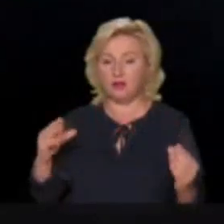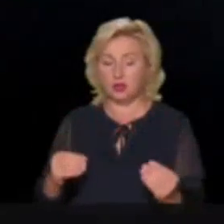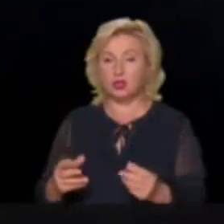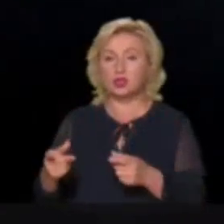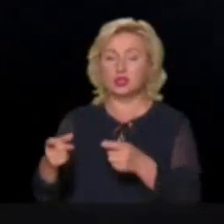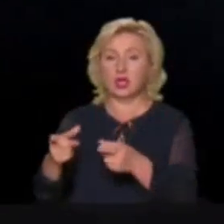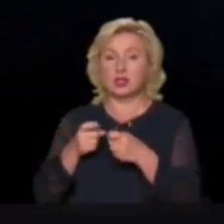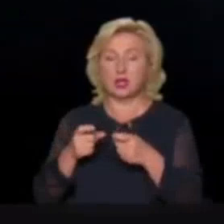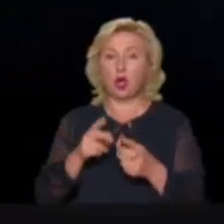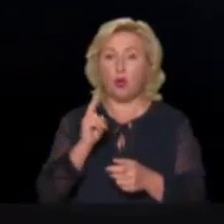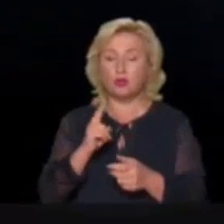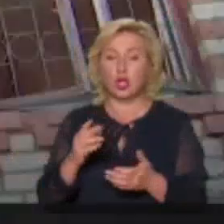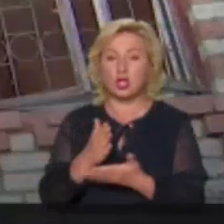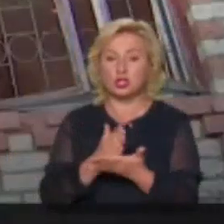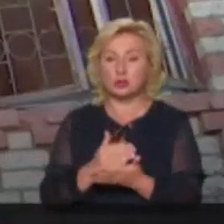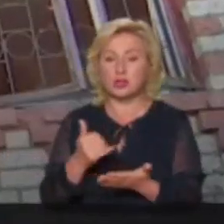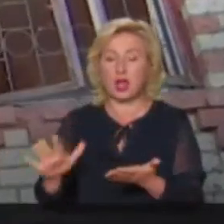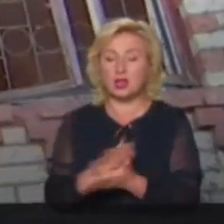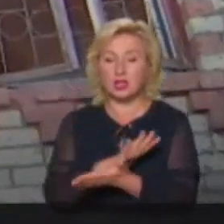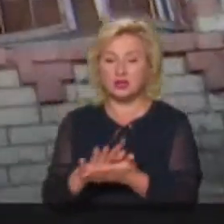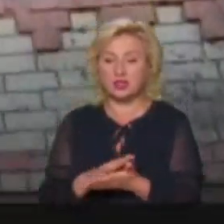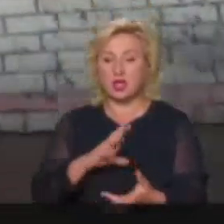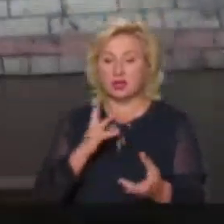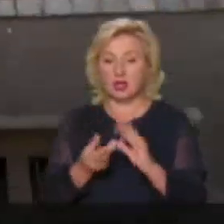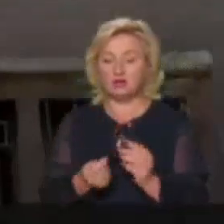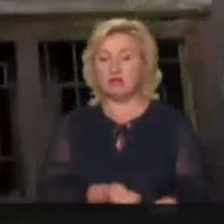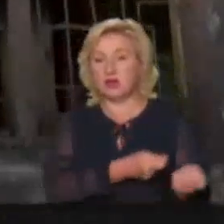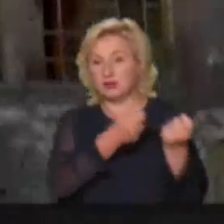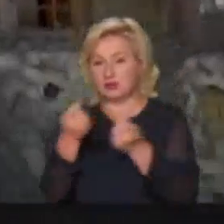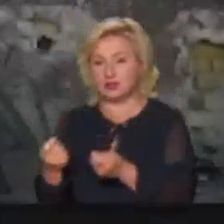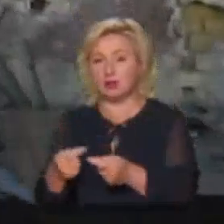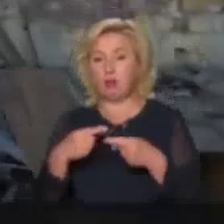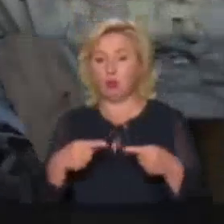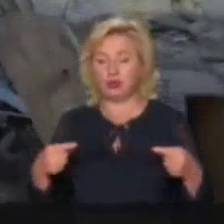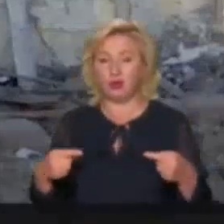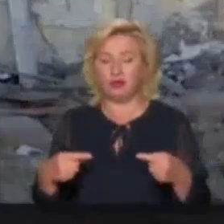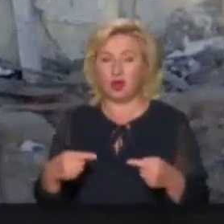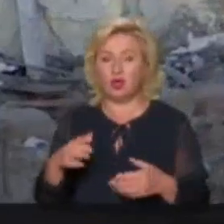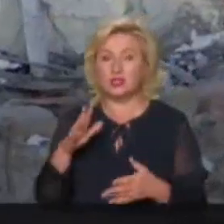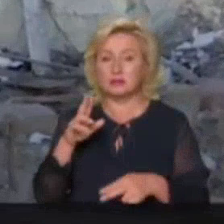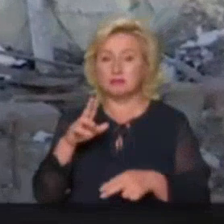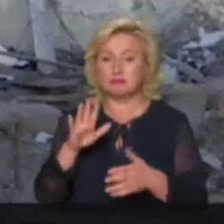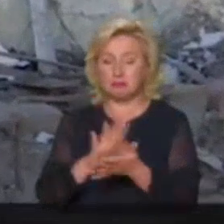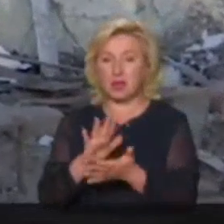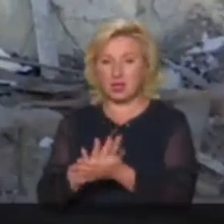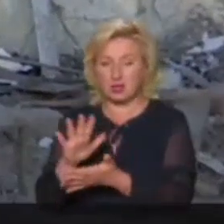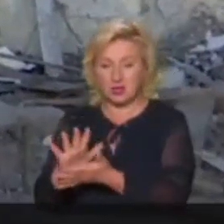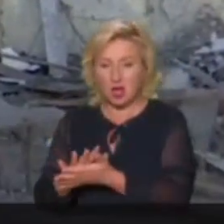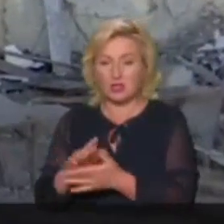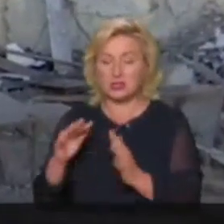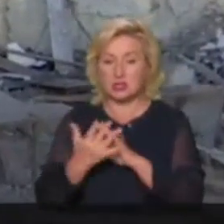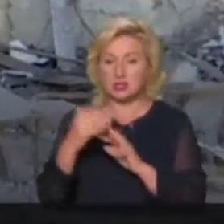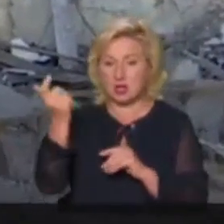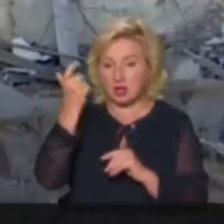комунальні служби для ліквідації цих наслідків і вивезу побутового сміття. Окрім цього, від сільської ради